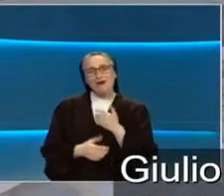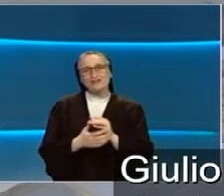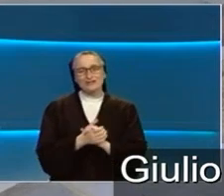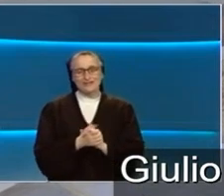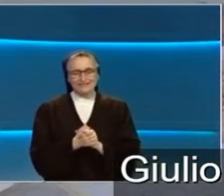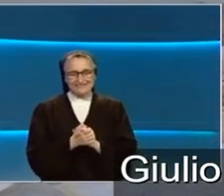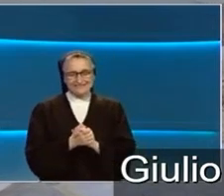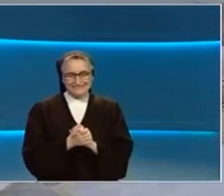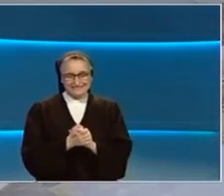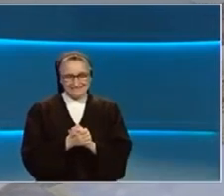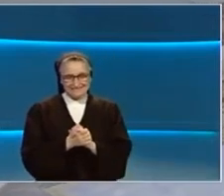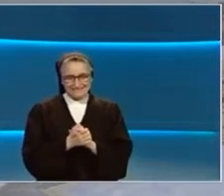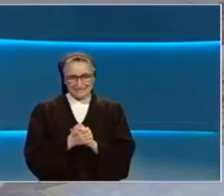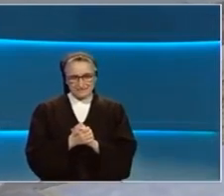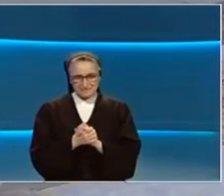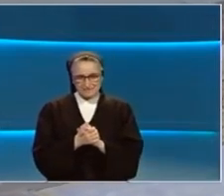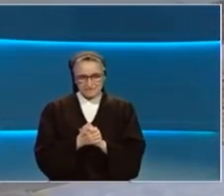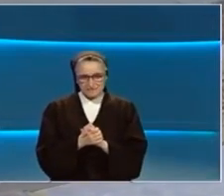voglio.